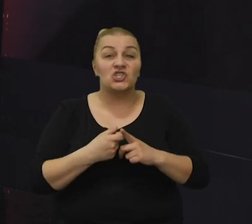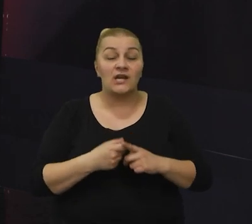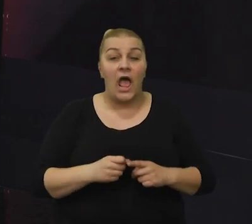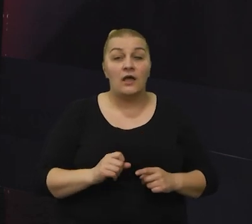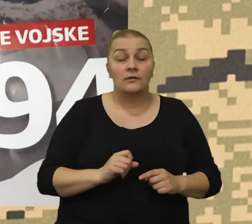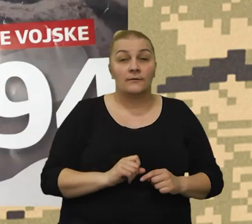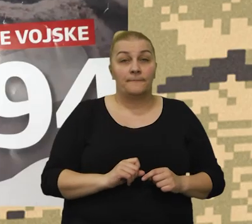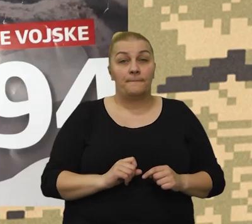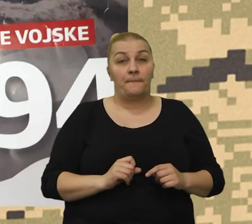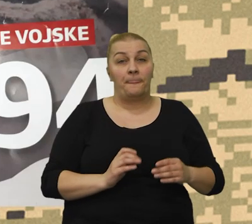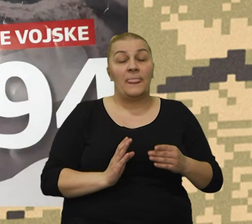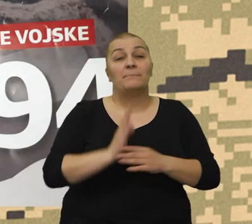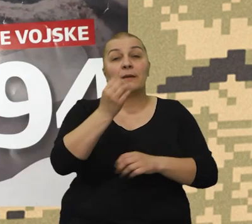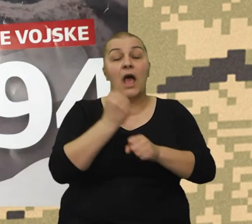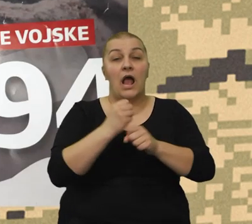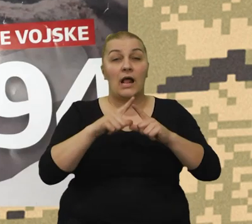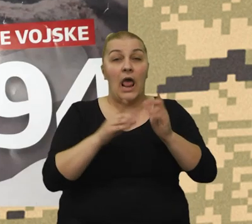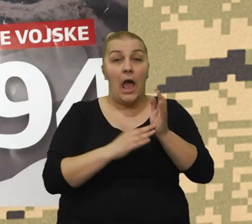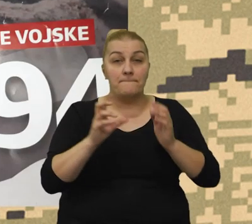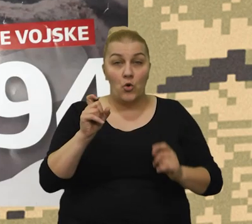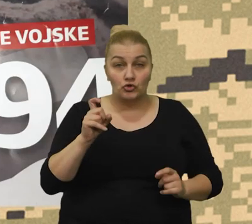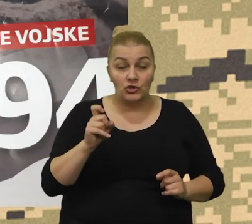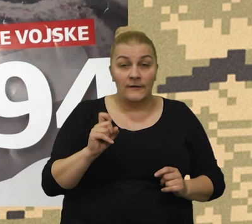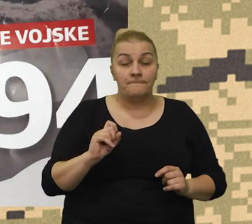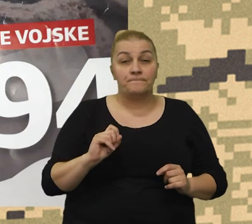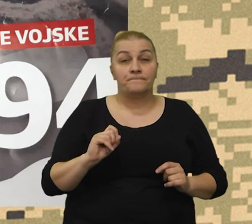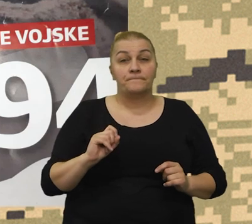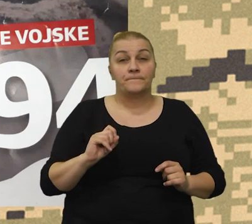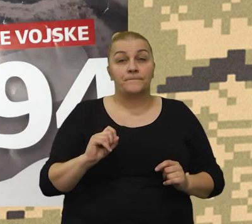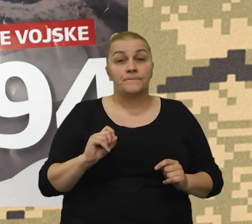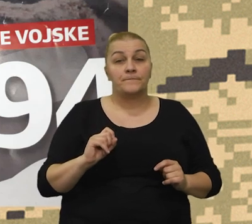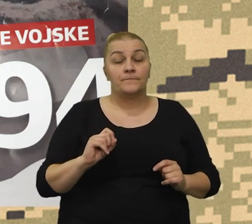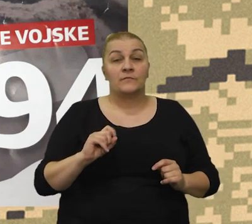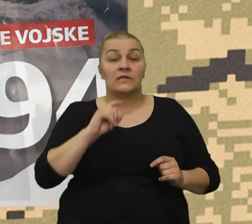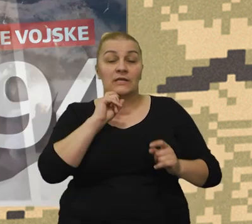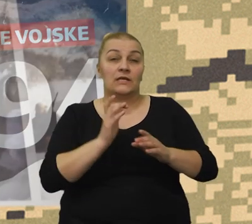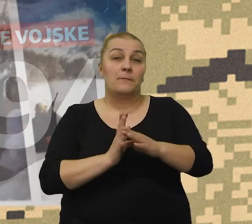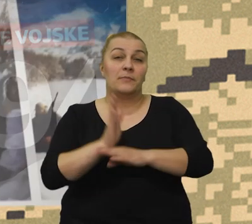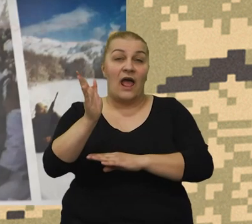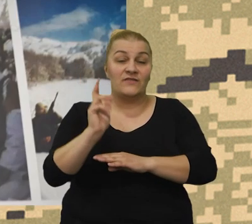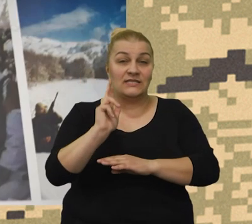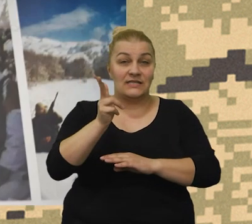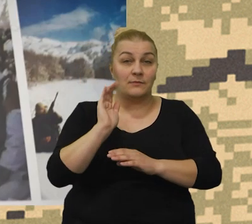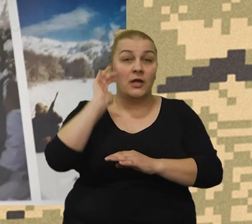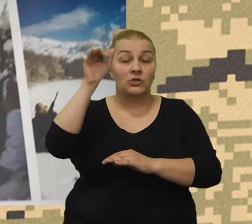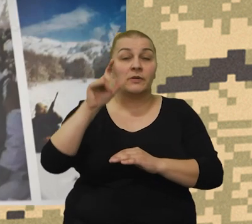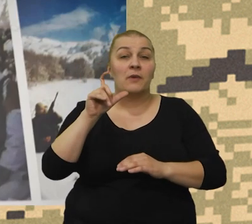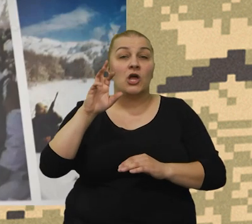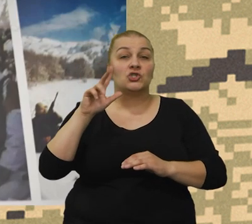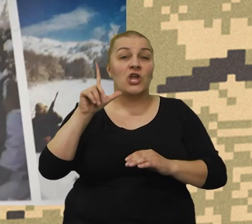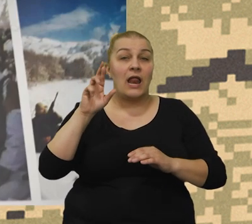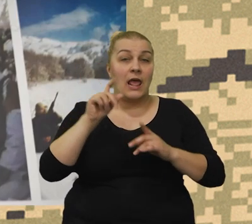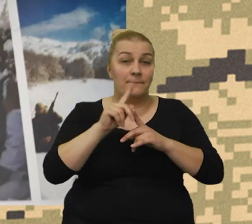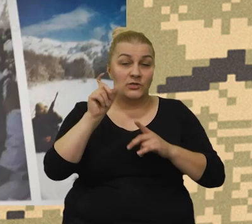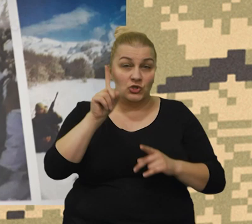Koričina, prema Glamoću, i Pravac 3 prema